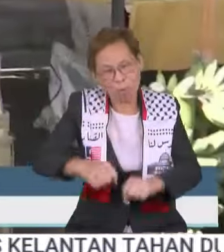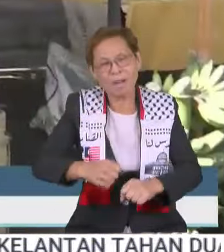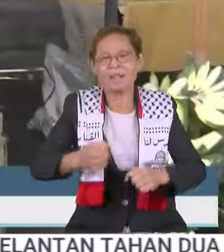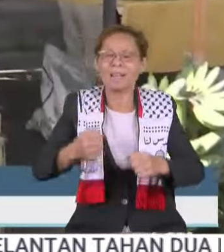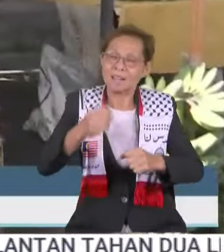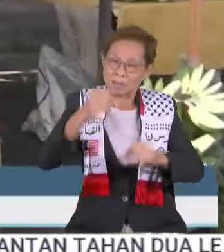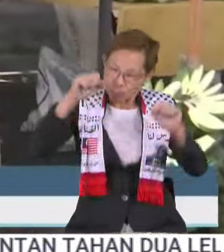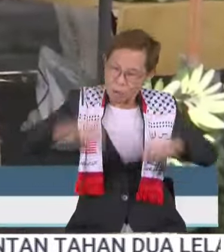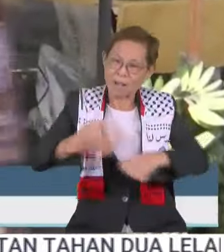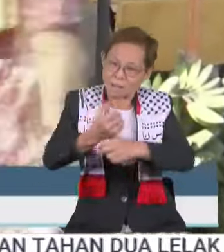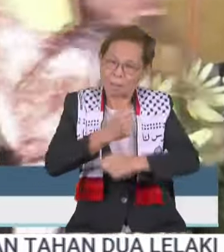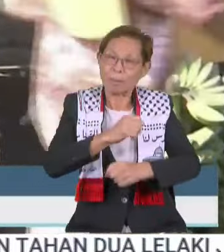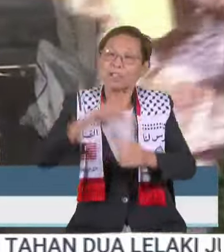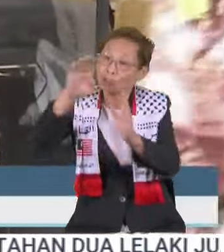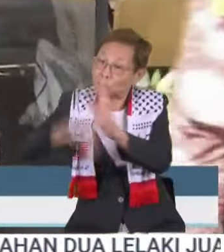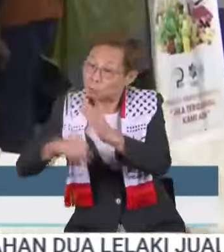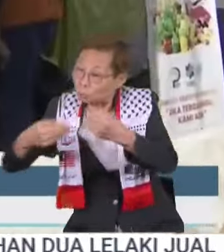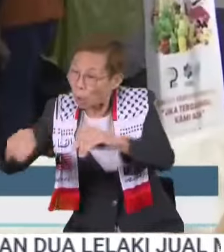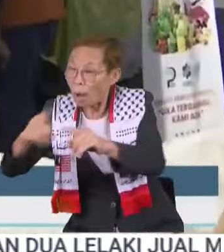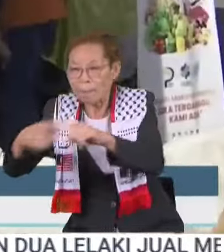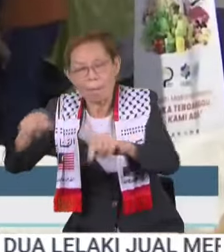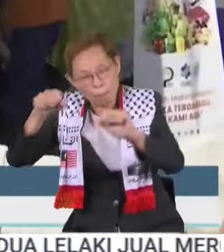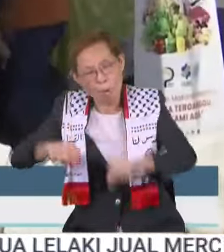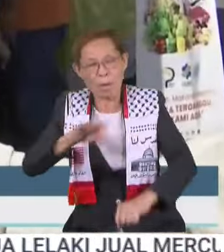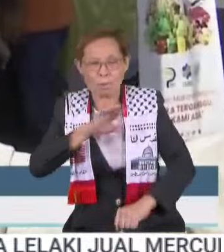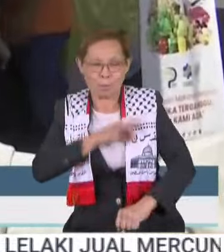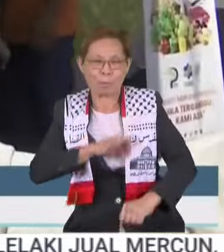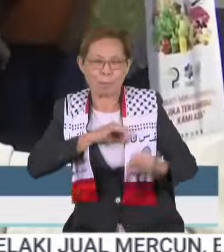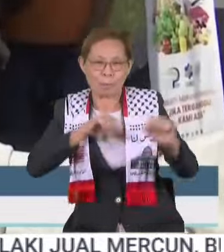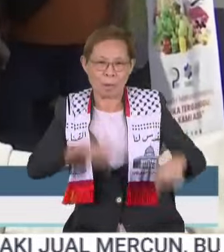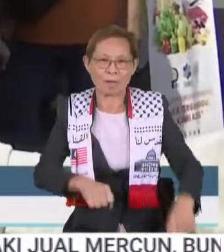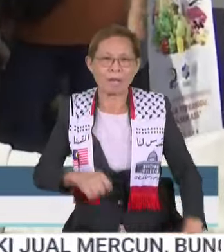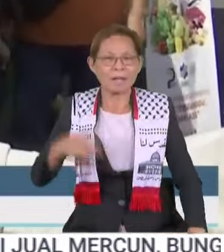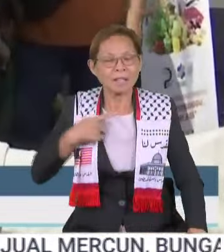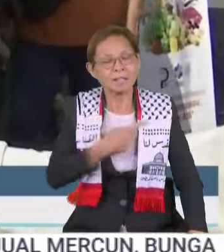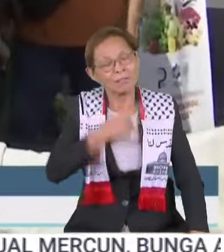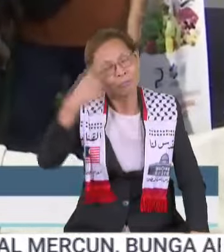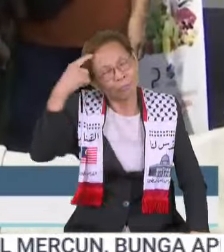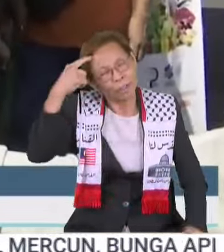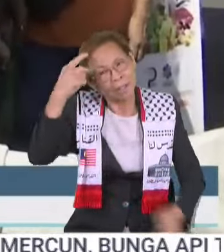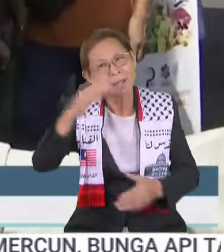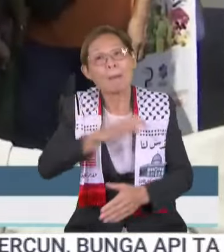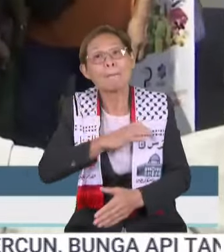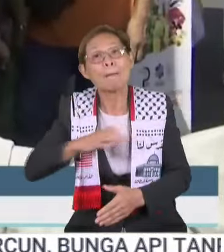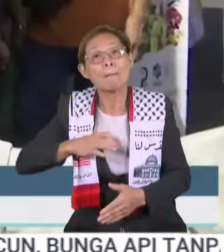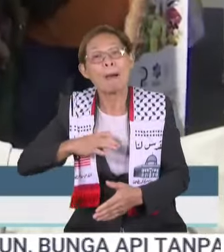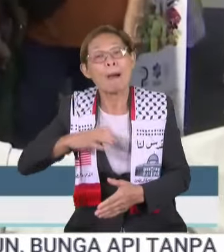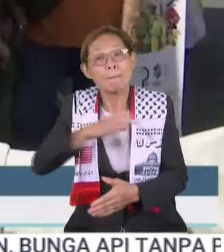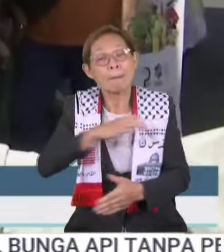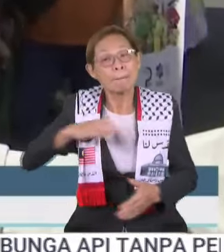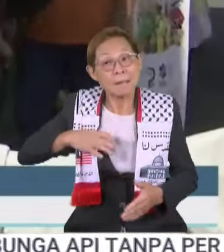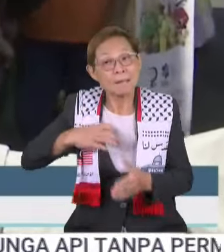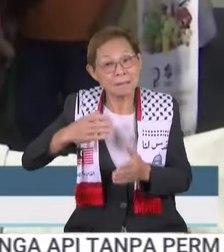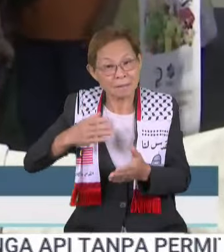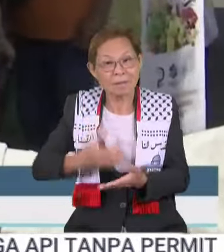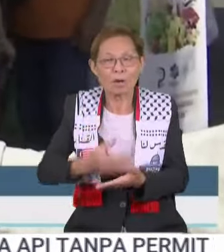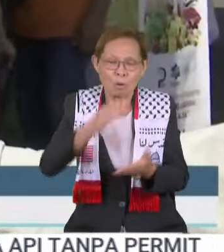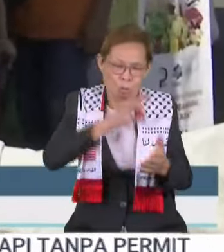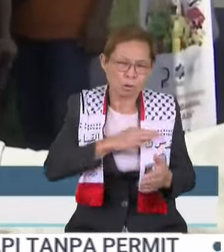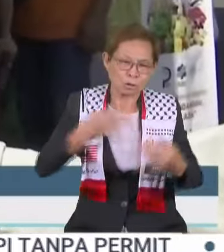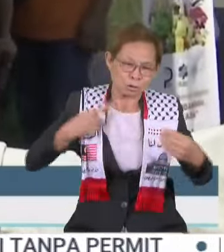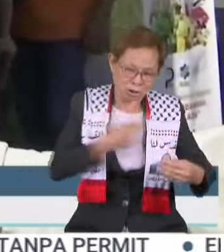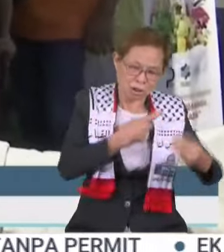meraih keuntungan. Sebab kita pikirkan pembeli memerlukan, kita penjual walaupun untung sedikit,